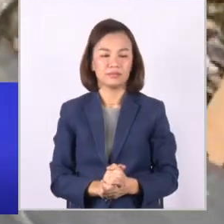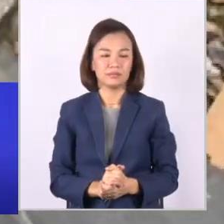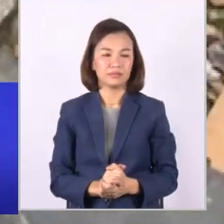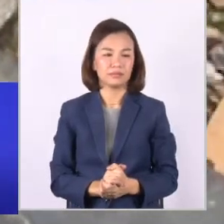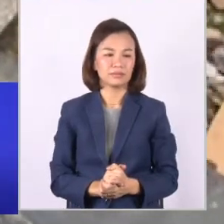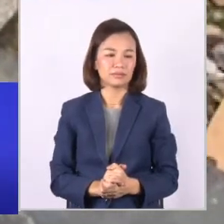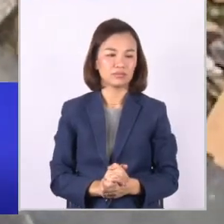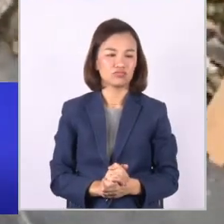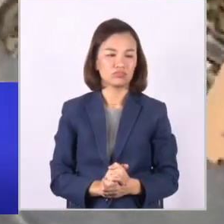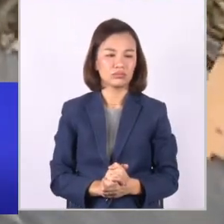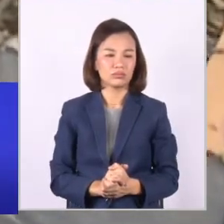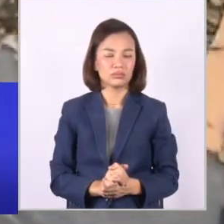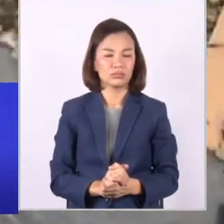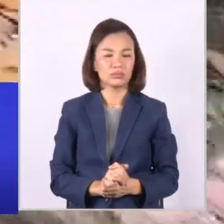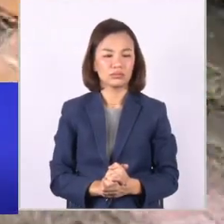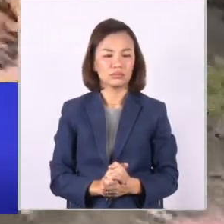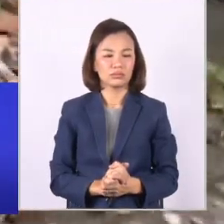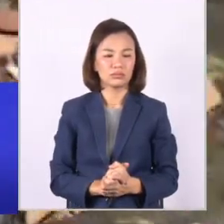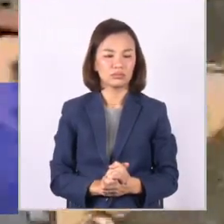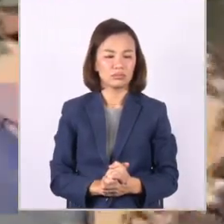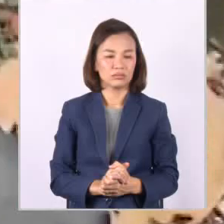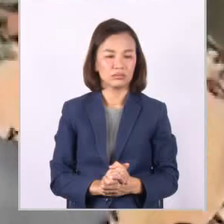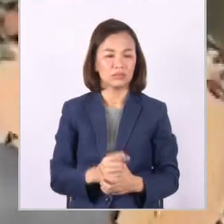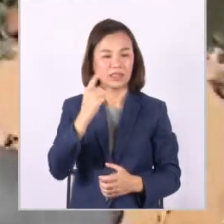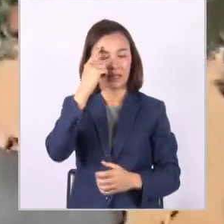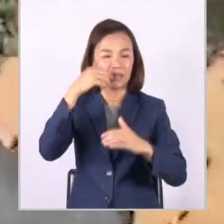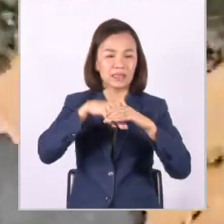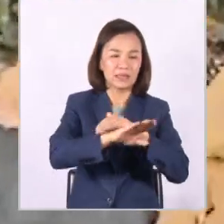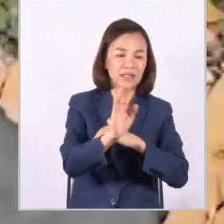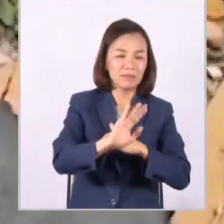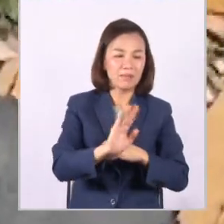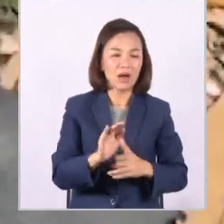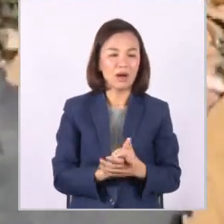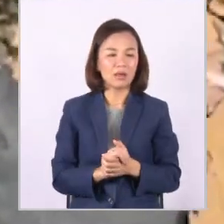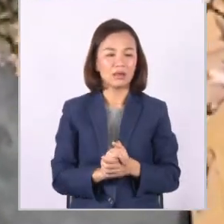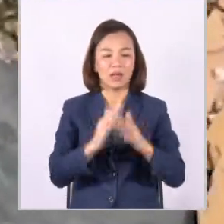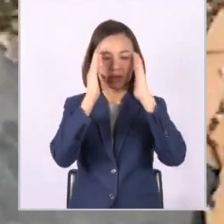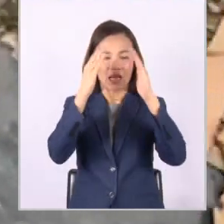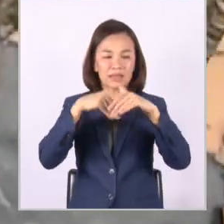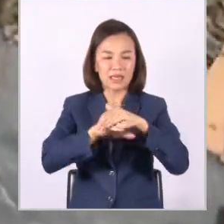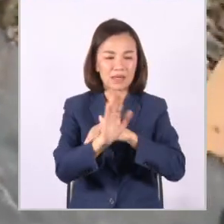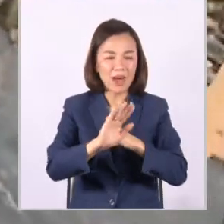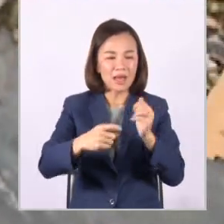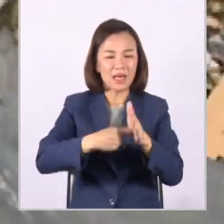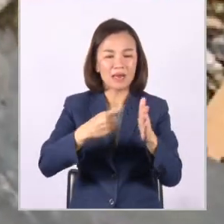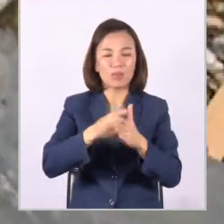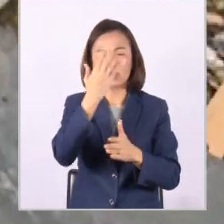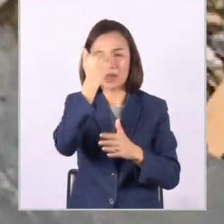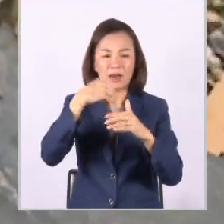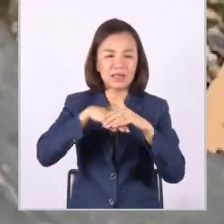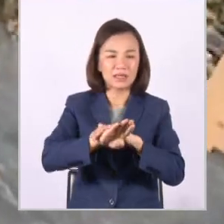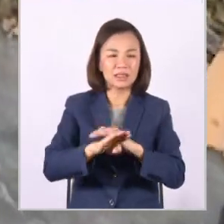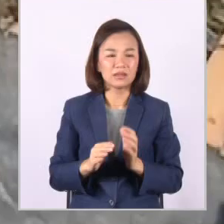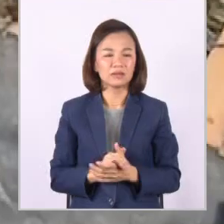ล ้ วล่ะ แล้วทำไมถึงว่าจะไม่หนี ว่าจะไม่หนีแล้วล่ะไม่ตั้งใจหรอกค่ะ แล้วสาเหตุอะไรทำไมถึงต้องวิ่งหนีตำร